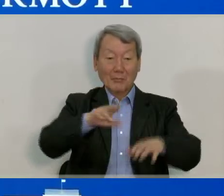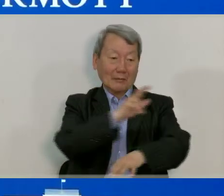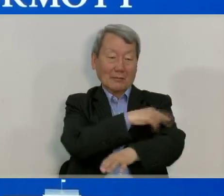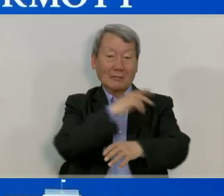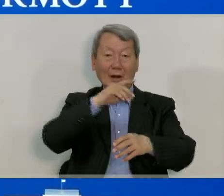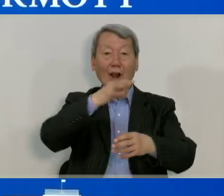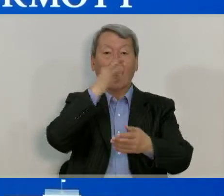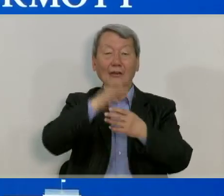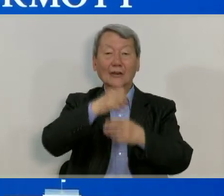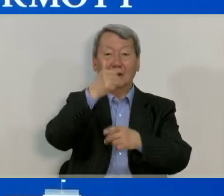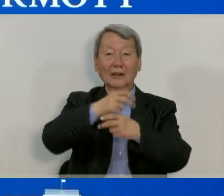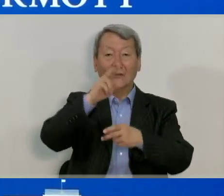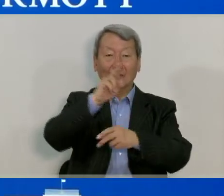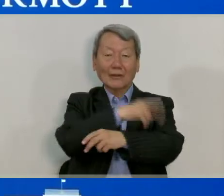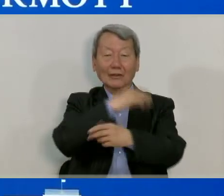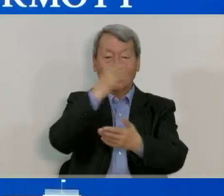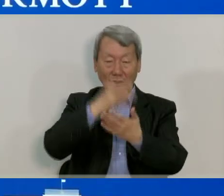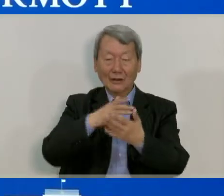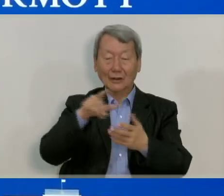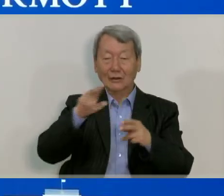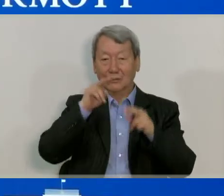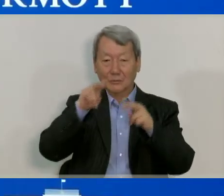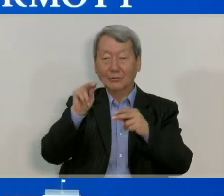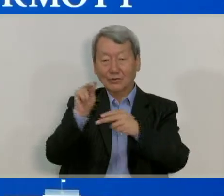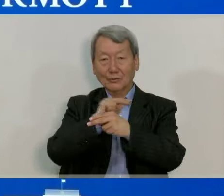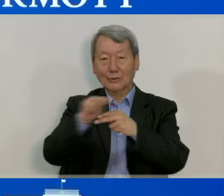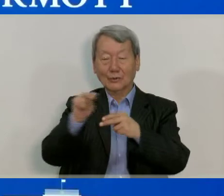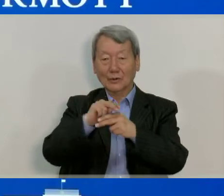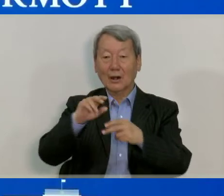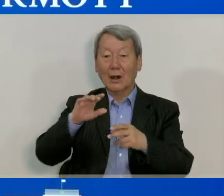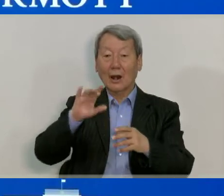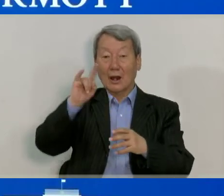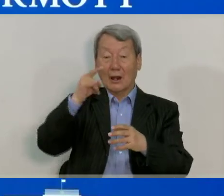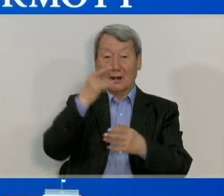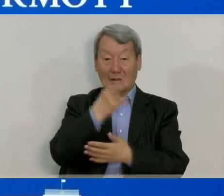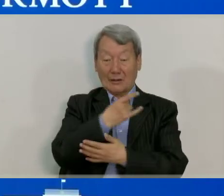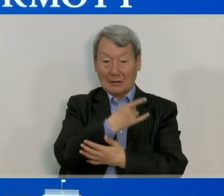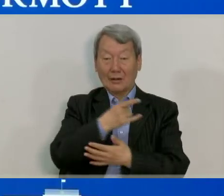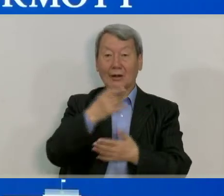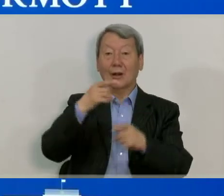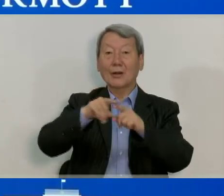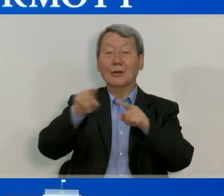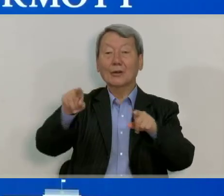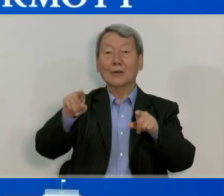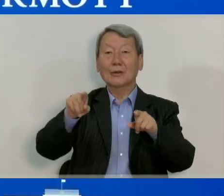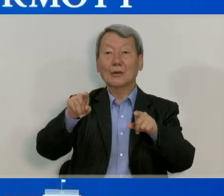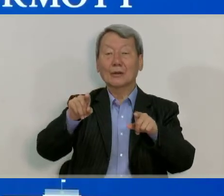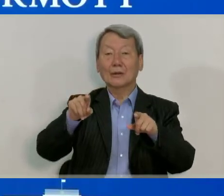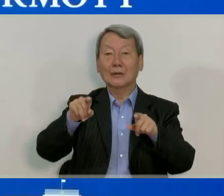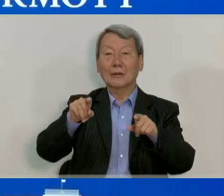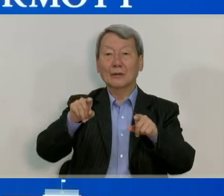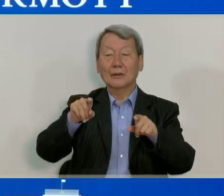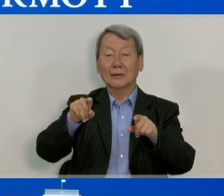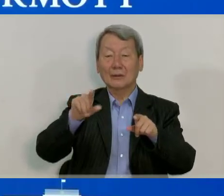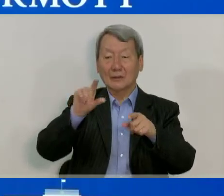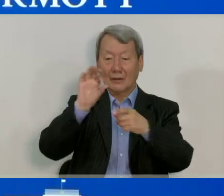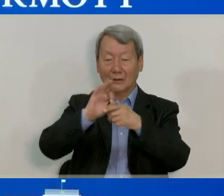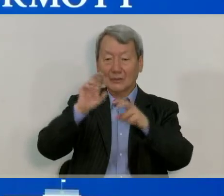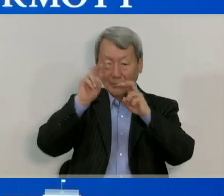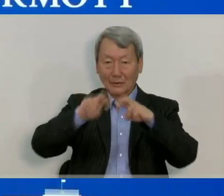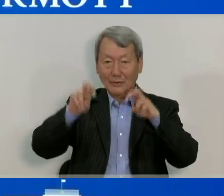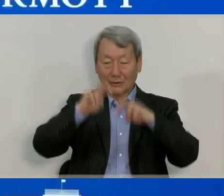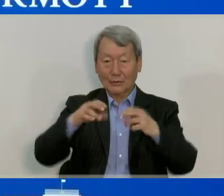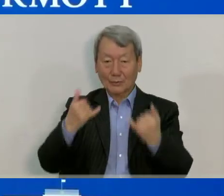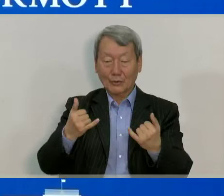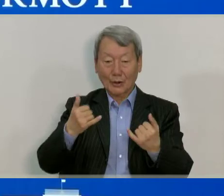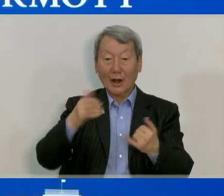жараша булардын баары дарыланып чыгып атат. Балдарынан, ымыркайлардан жанакындай COVID-19 бүгүнкү